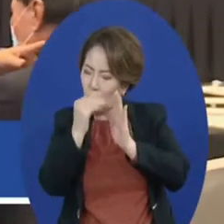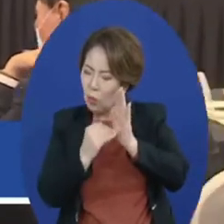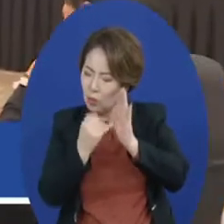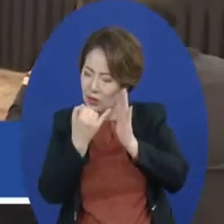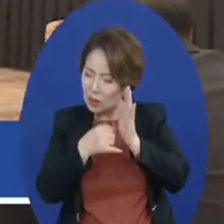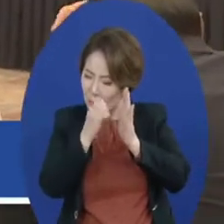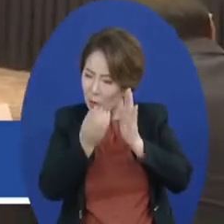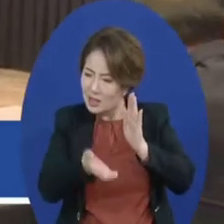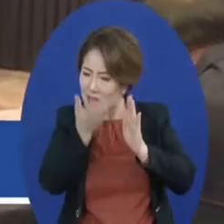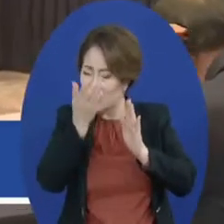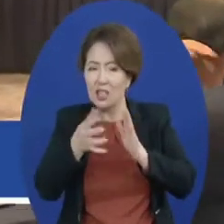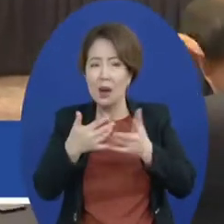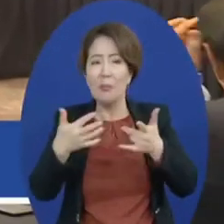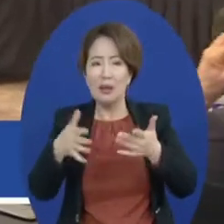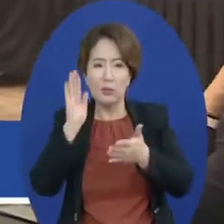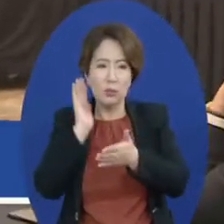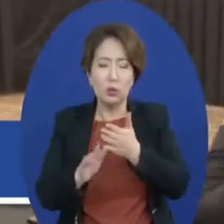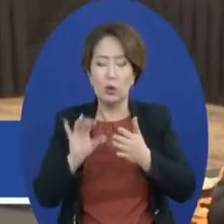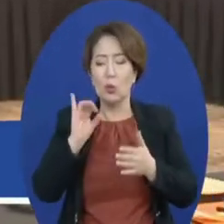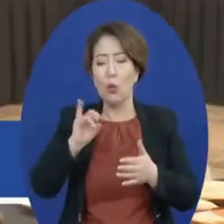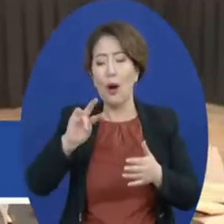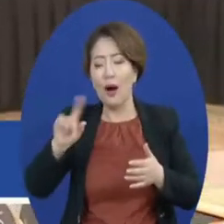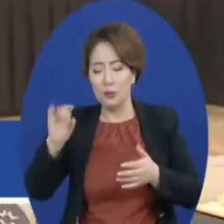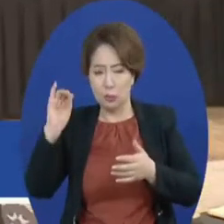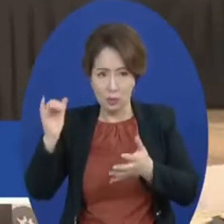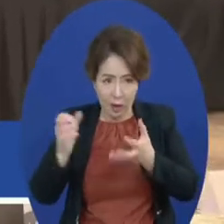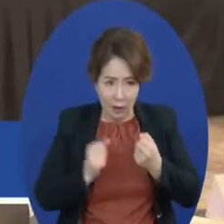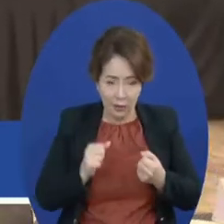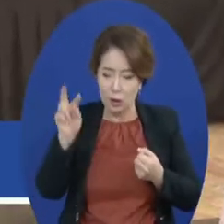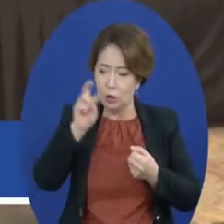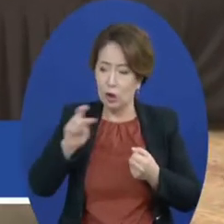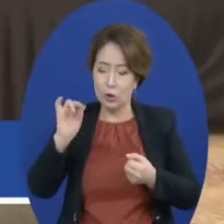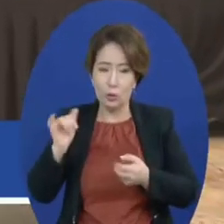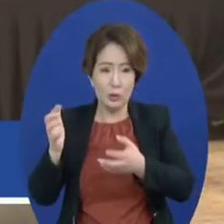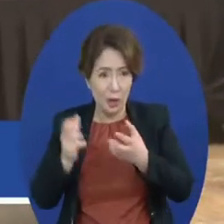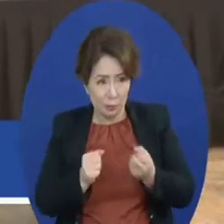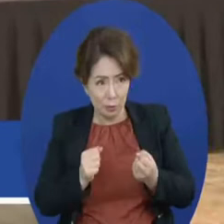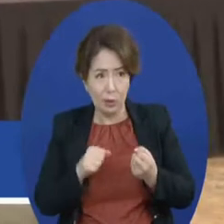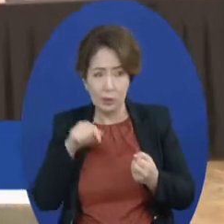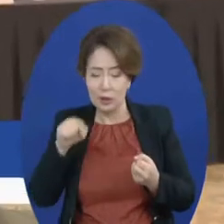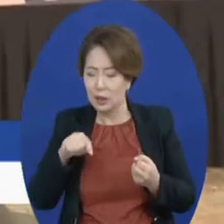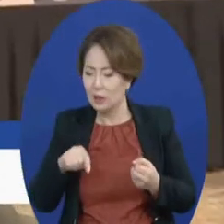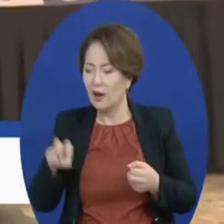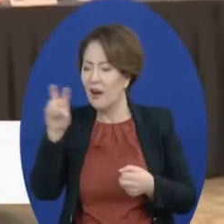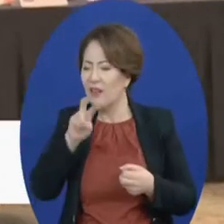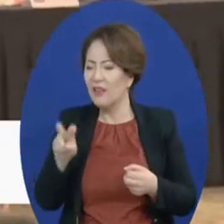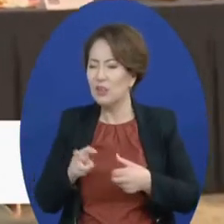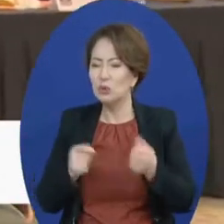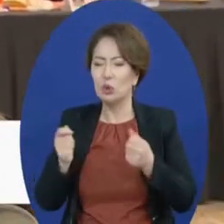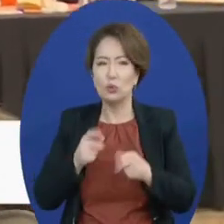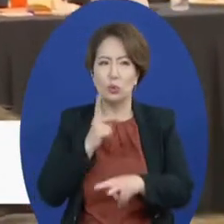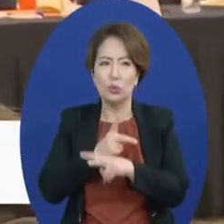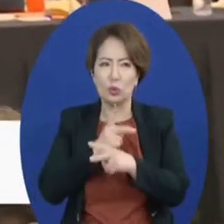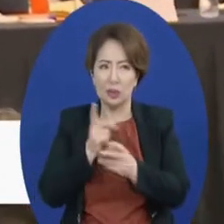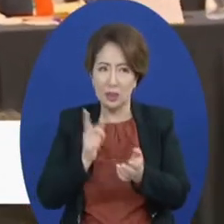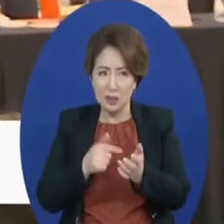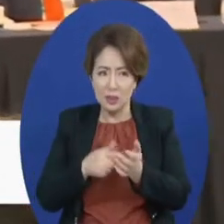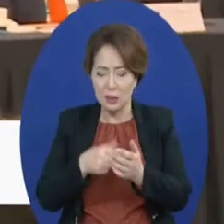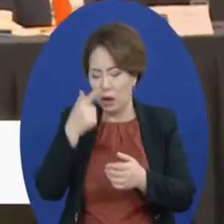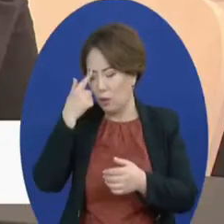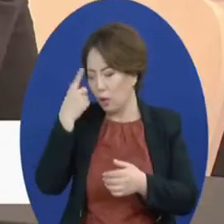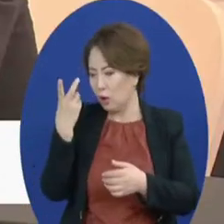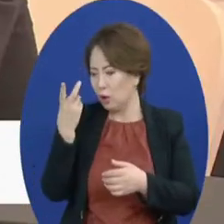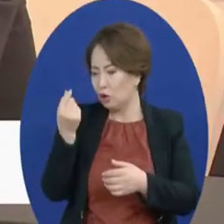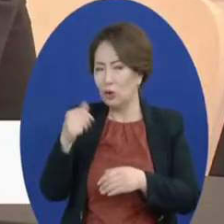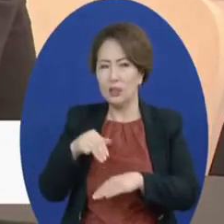доллараар хөрвүүлж амжлаа. Энэ хөтөлбөрөд амжилттай болох юм бас нэг суурь нь энэ валютын зохицуулалтын хувь Монгол төрийн ханшид тогтвортой